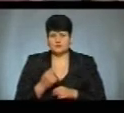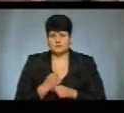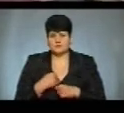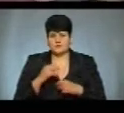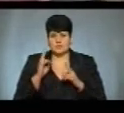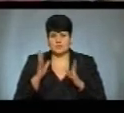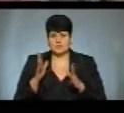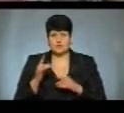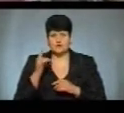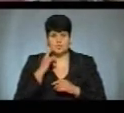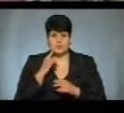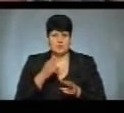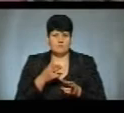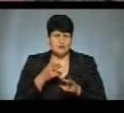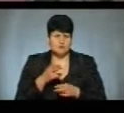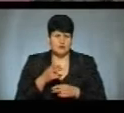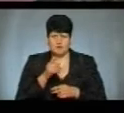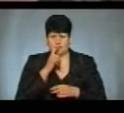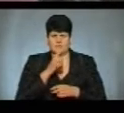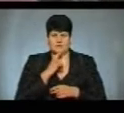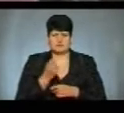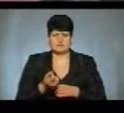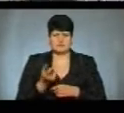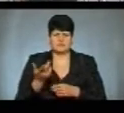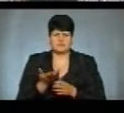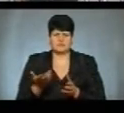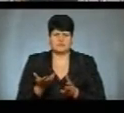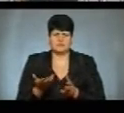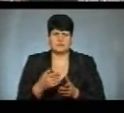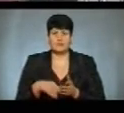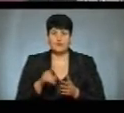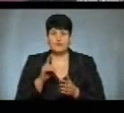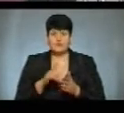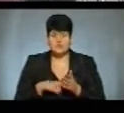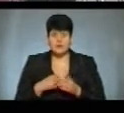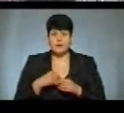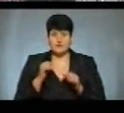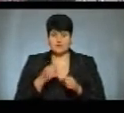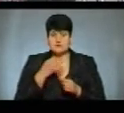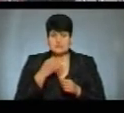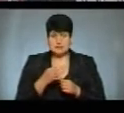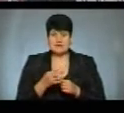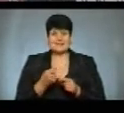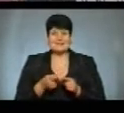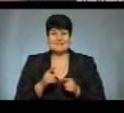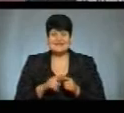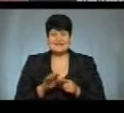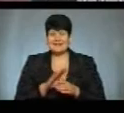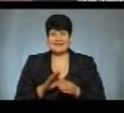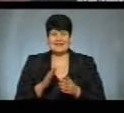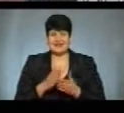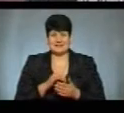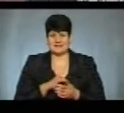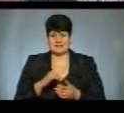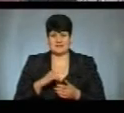не знає. Чула послід, я не пам'ятаю, звідки він дує, якщо чесно кажучи. Повірте, я можу сказати відкритим текстом, що це не є